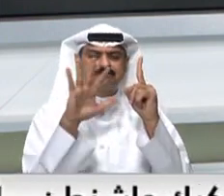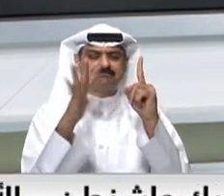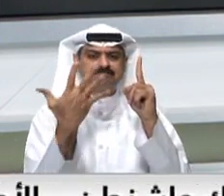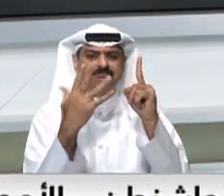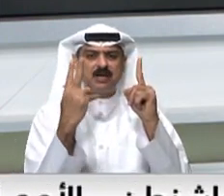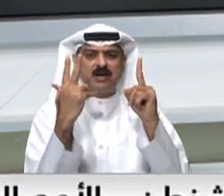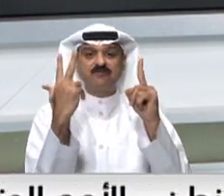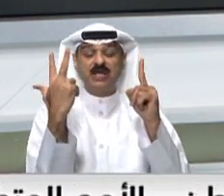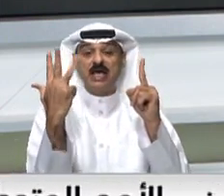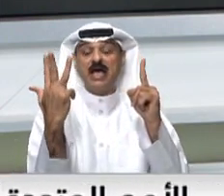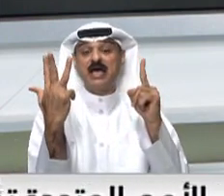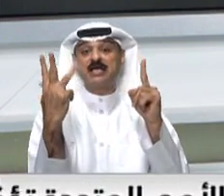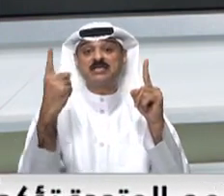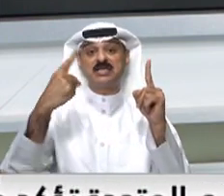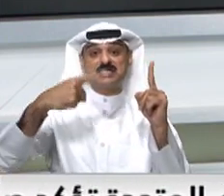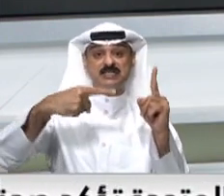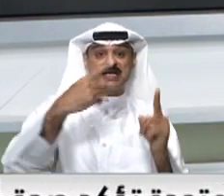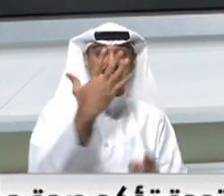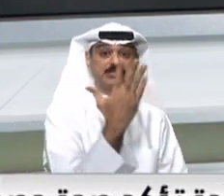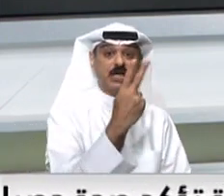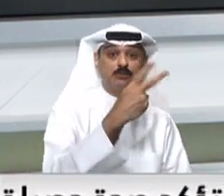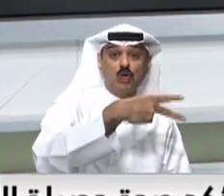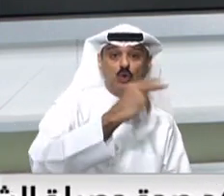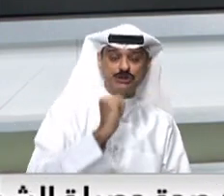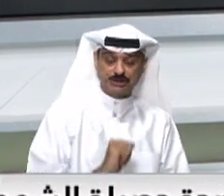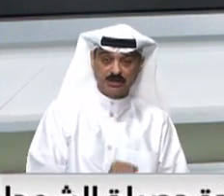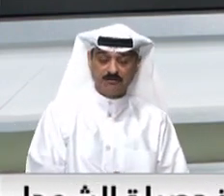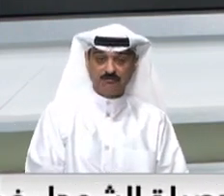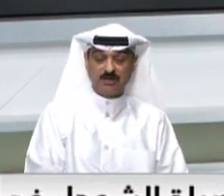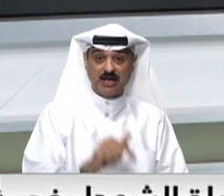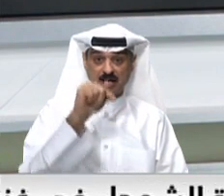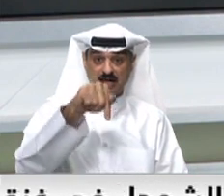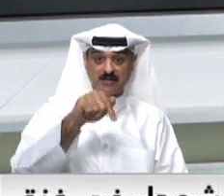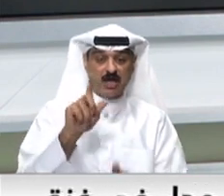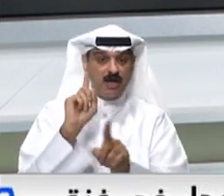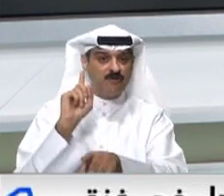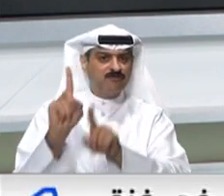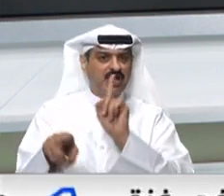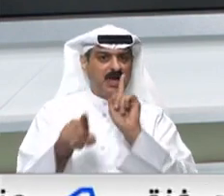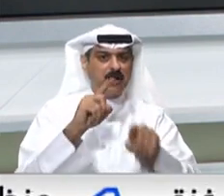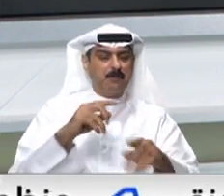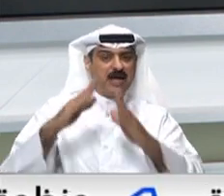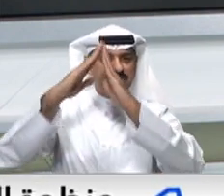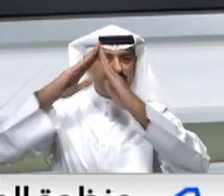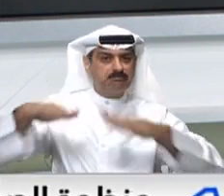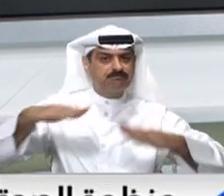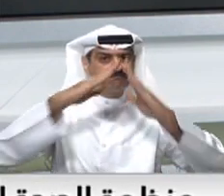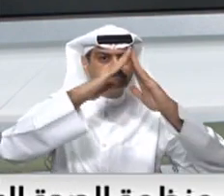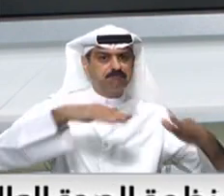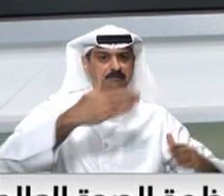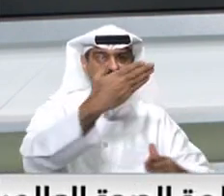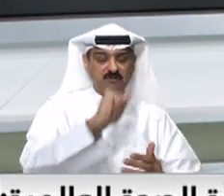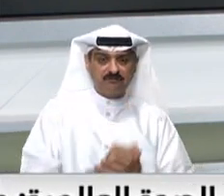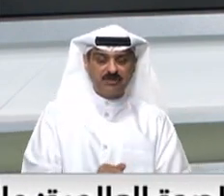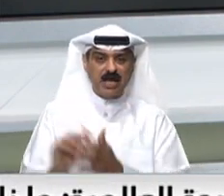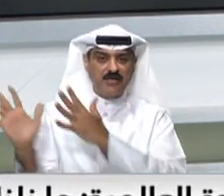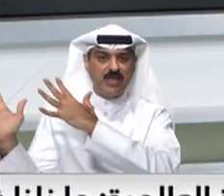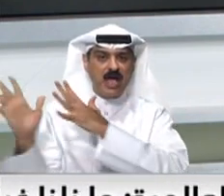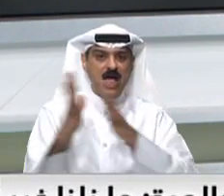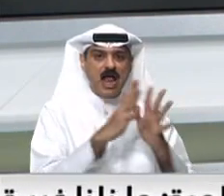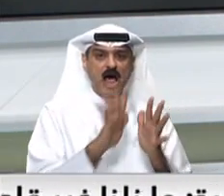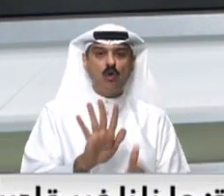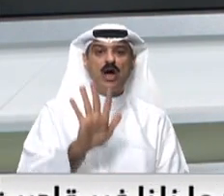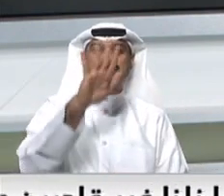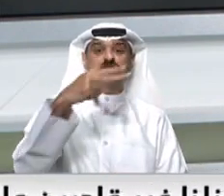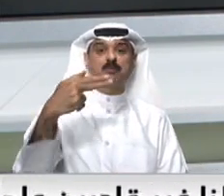بين 19 إلى 25 درجة مئوية في معظم المناطق البرية. الهواء الشمالي الغربي أيضا راح يكون مستمر معنا خفيف